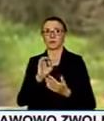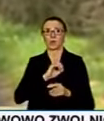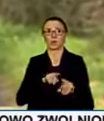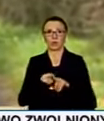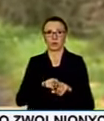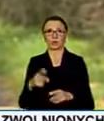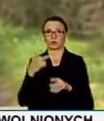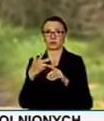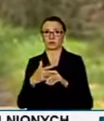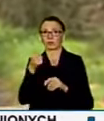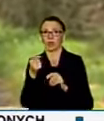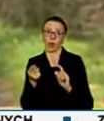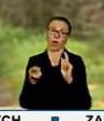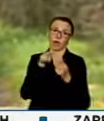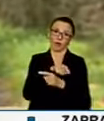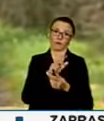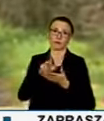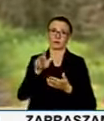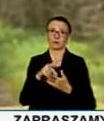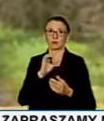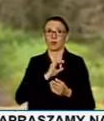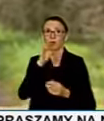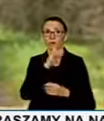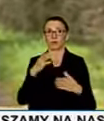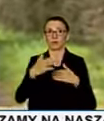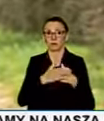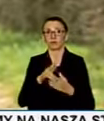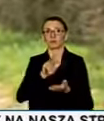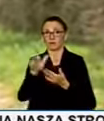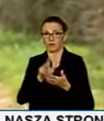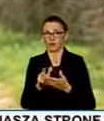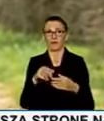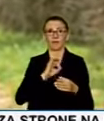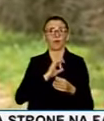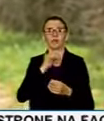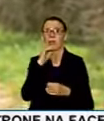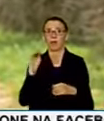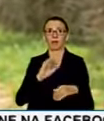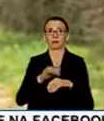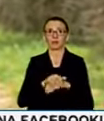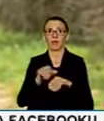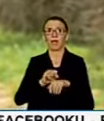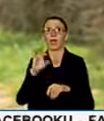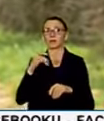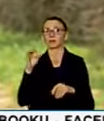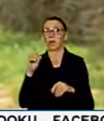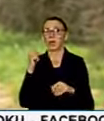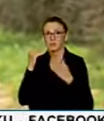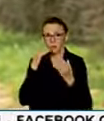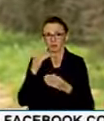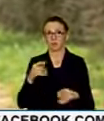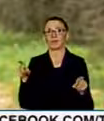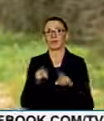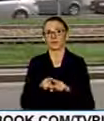urodziła się 31, czyli w odwrotność 13. Moi rodzice brali ślub 13 i moja najlepsza przyjaciółka Agnieszka Pazurek, którą chciałabym